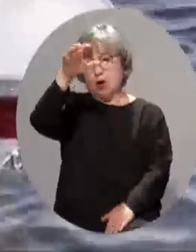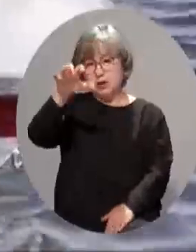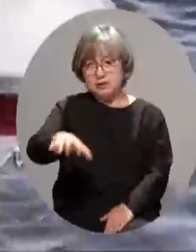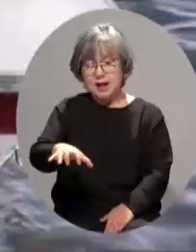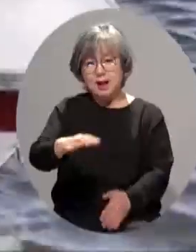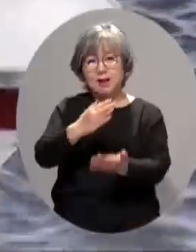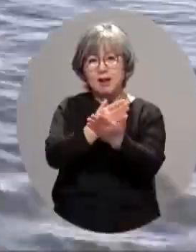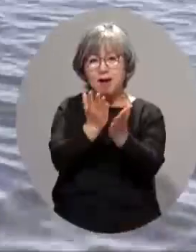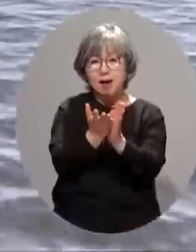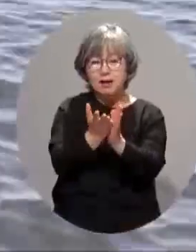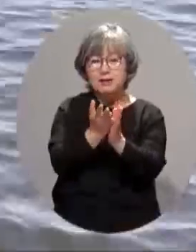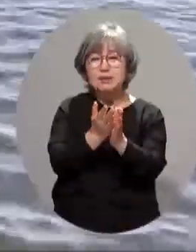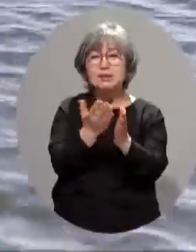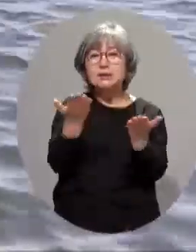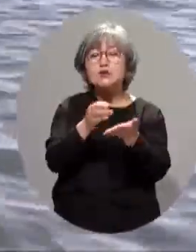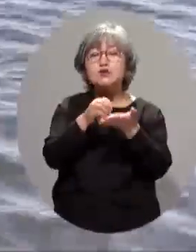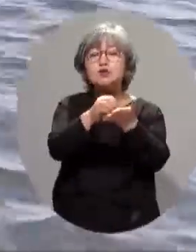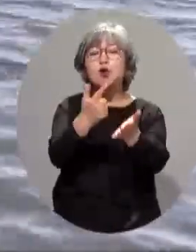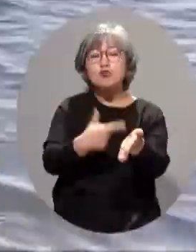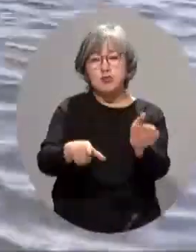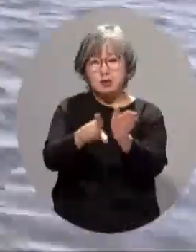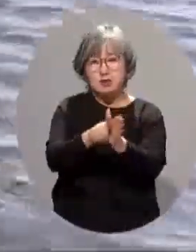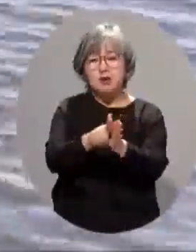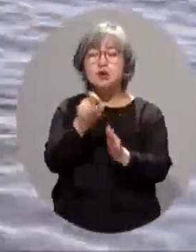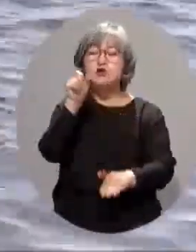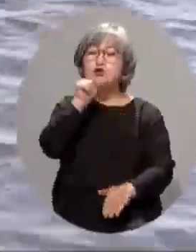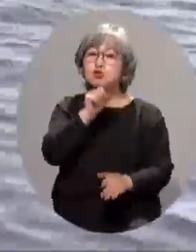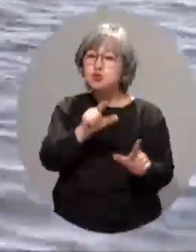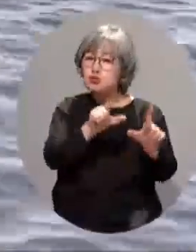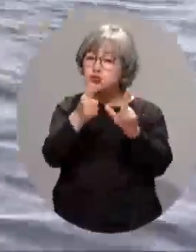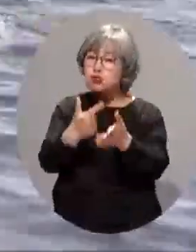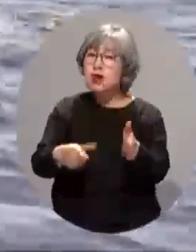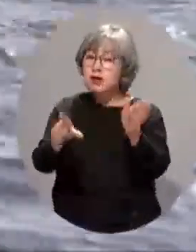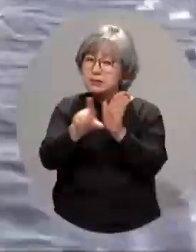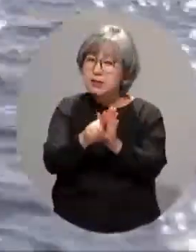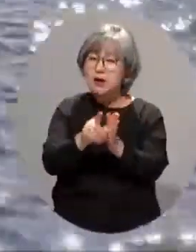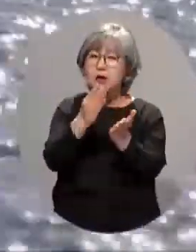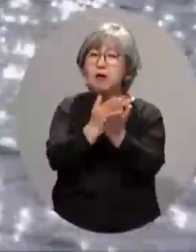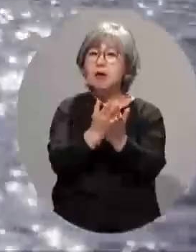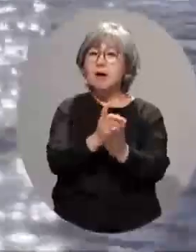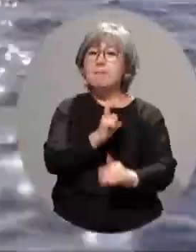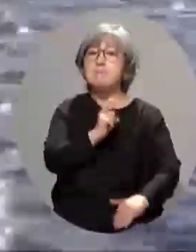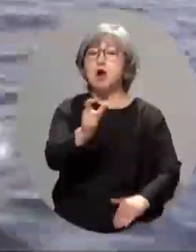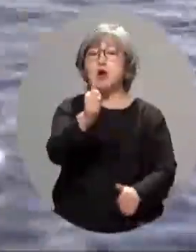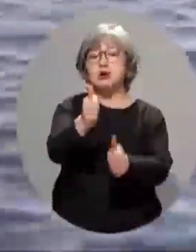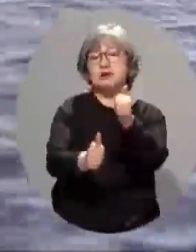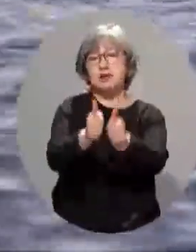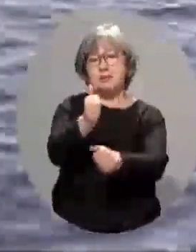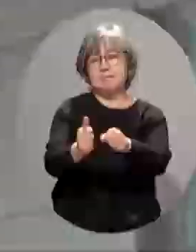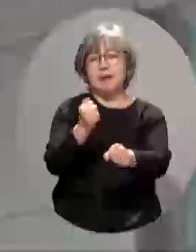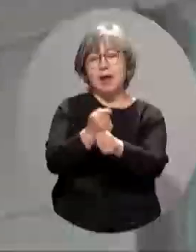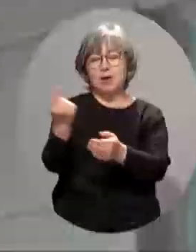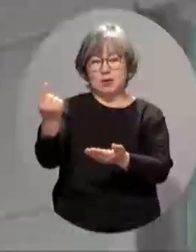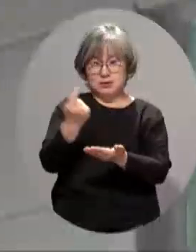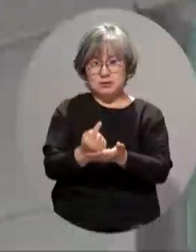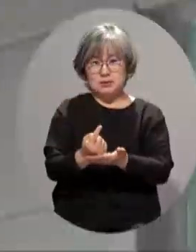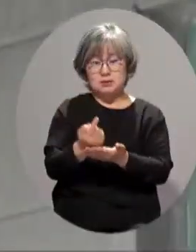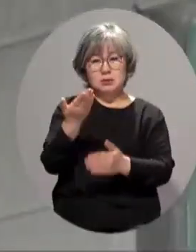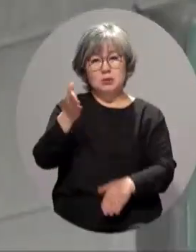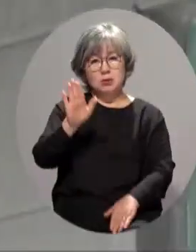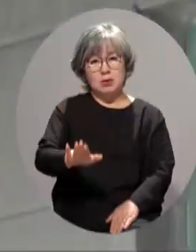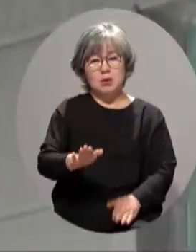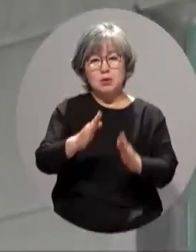레저 분야 취업을 위해 혹은 취미생활을 위해 동력수상 레저기구 조종면허 시험을 치렀습니다.